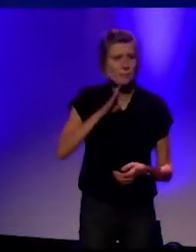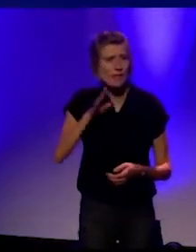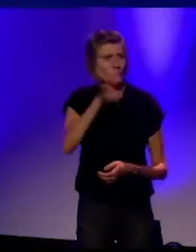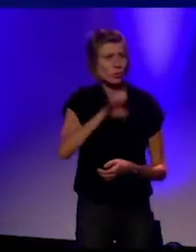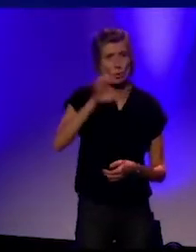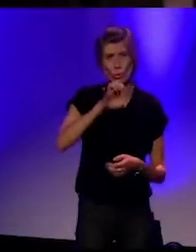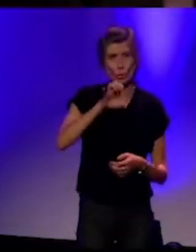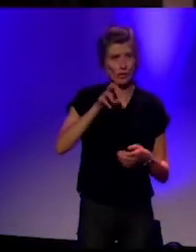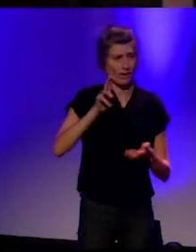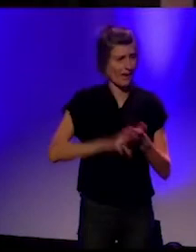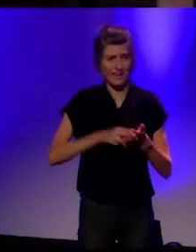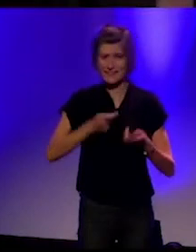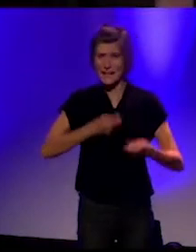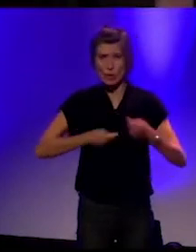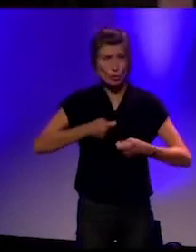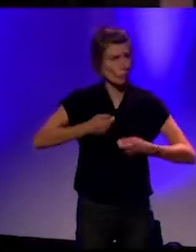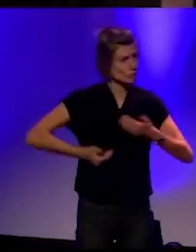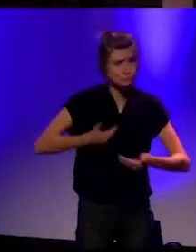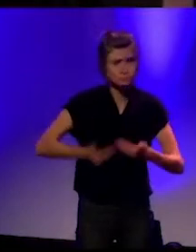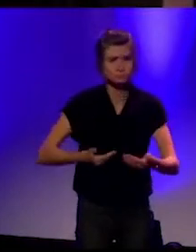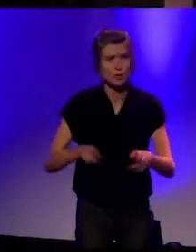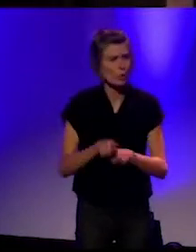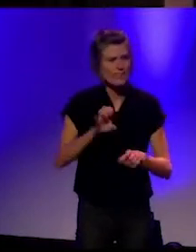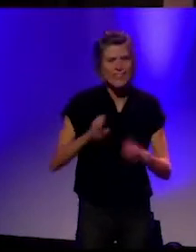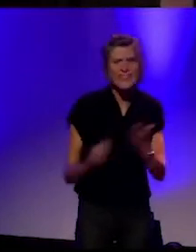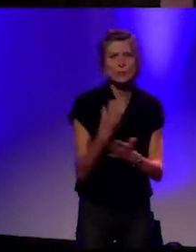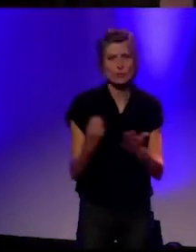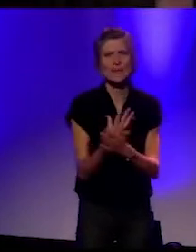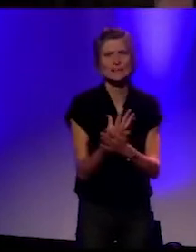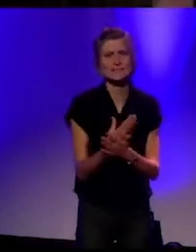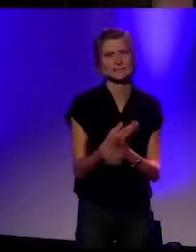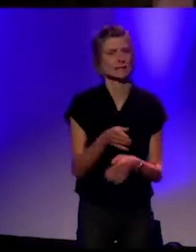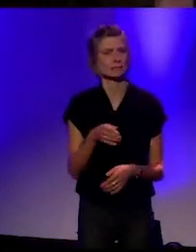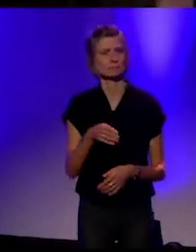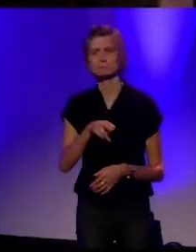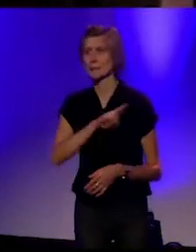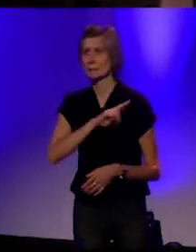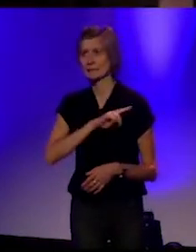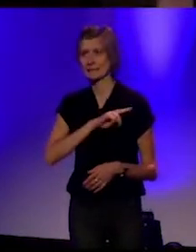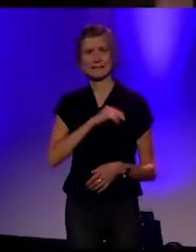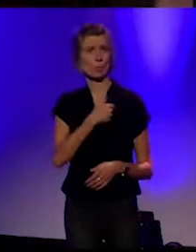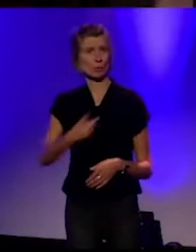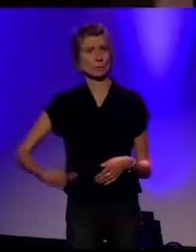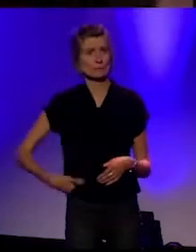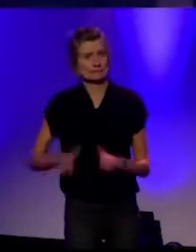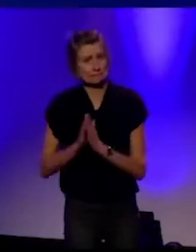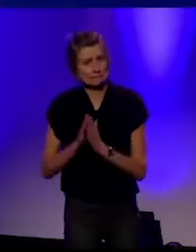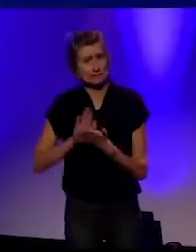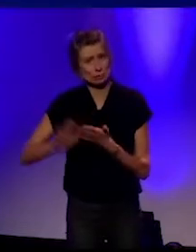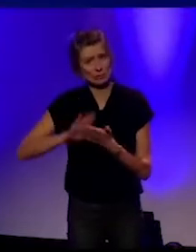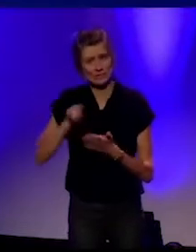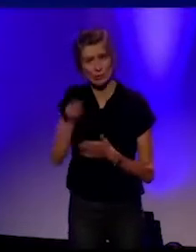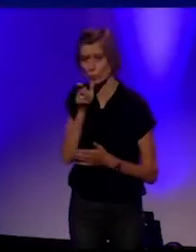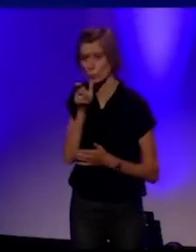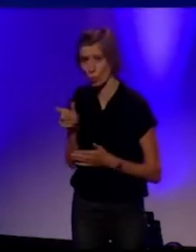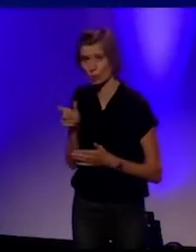Europa en daarbuiten. Een innovatiemotor die, en meneer de burgemeester, vergeef mij het kapen van de term, maar